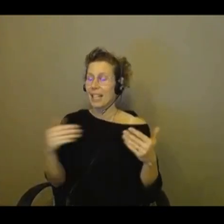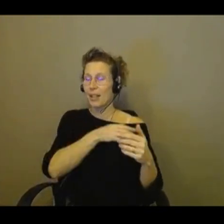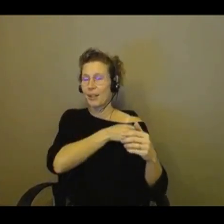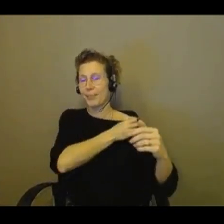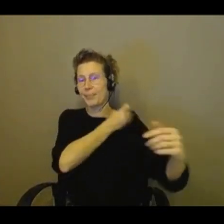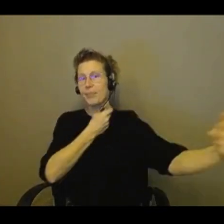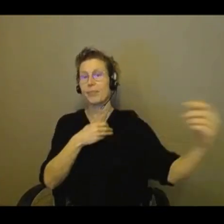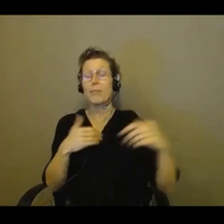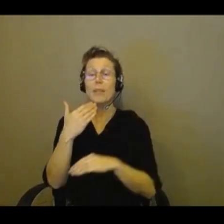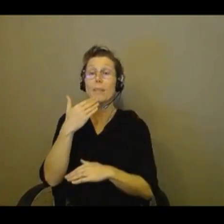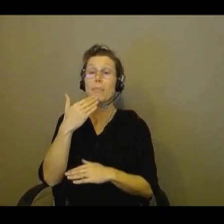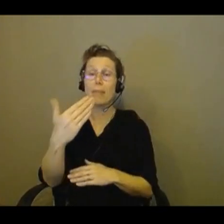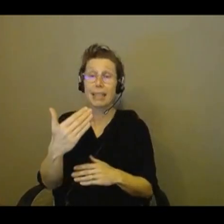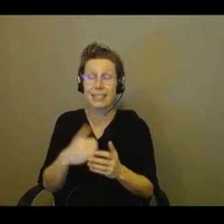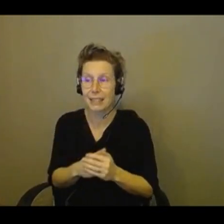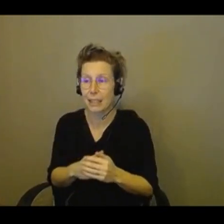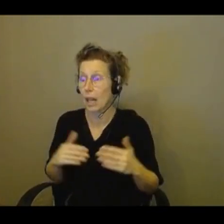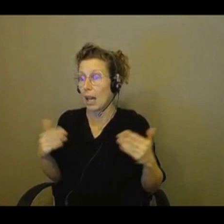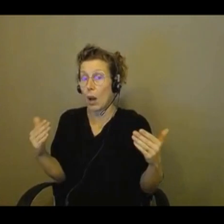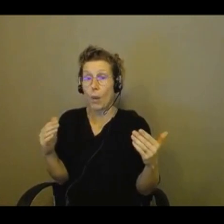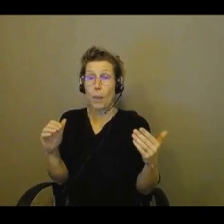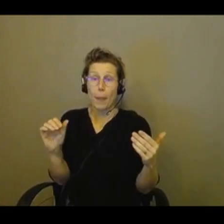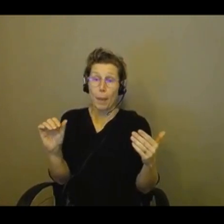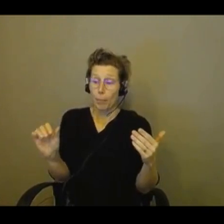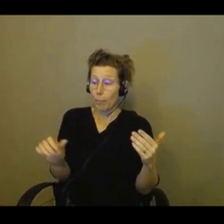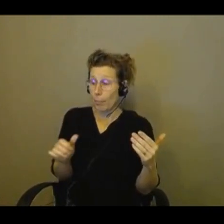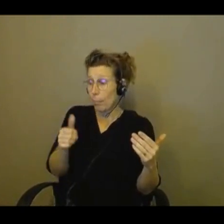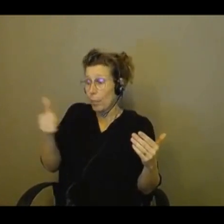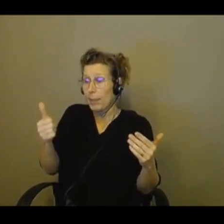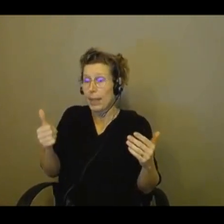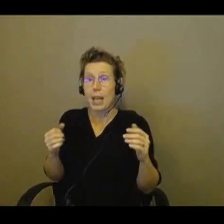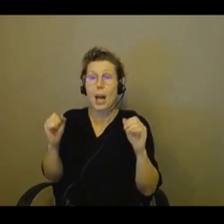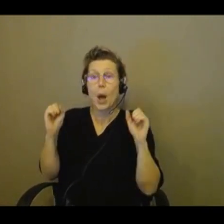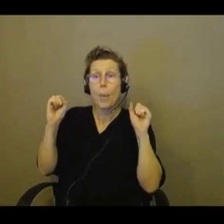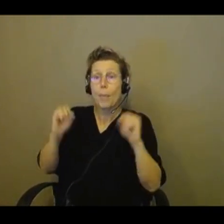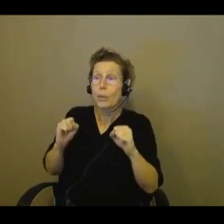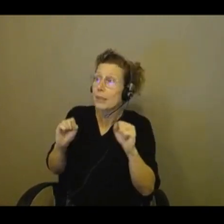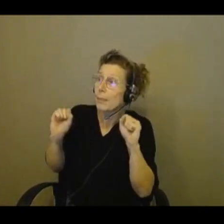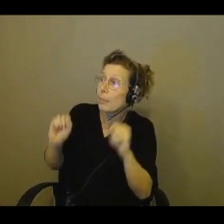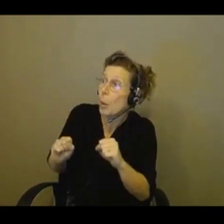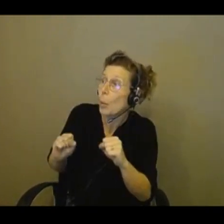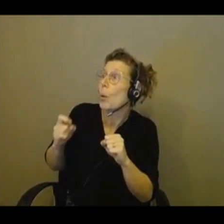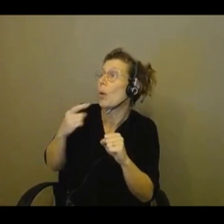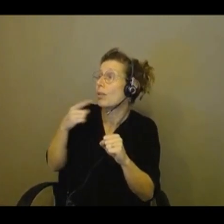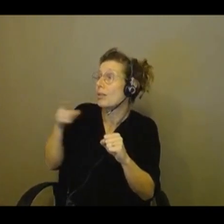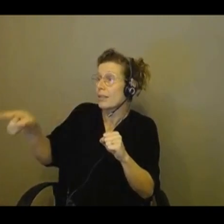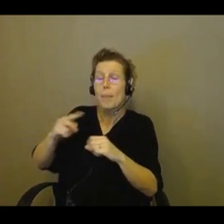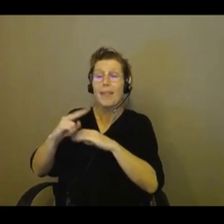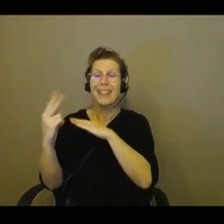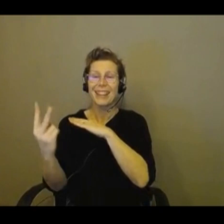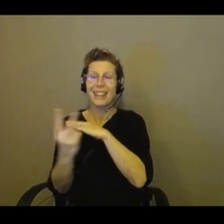d'abord, peut-être nous allons commencer par la délégation ministérielle à l'accessibilité,